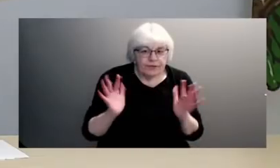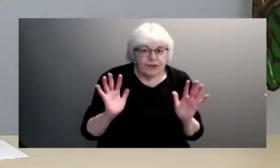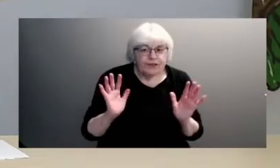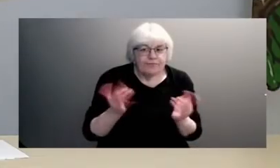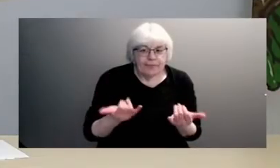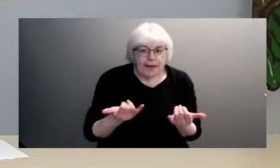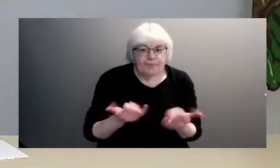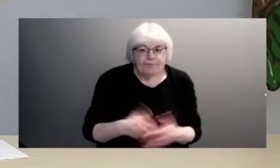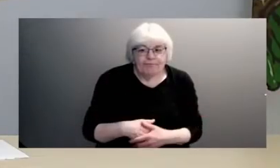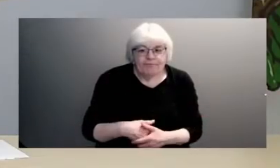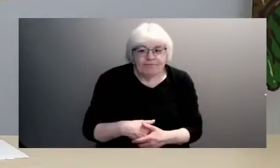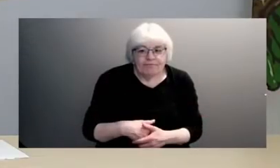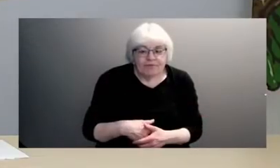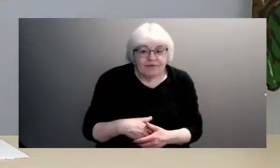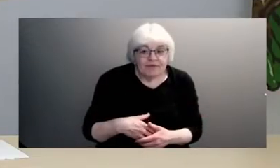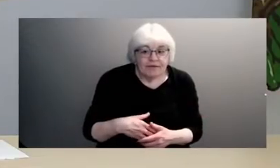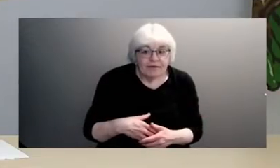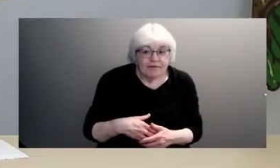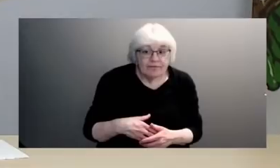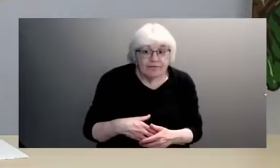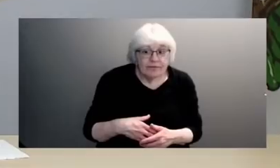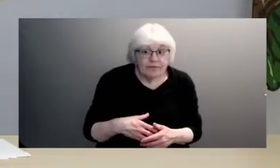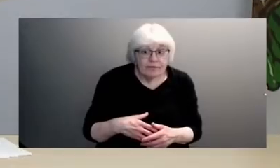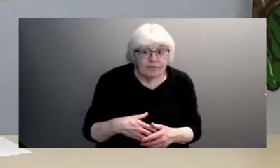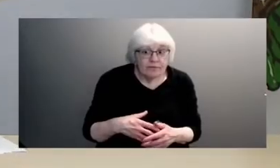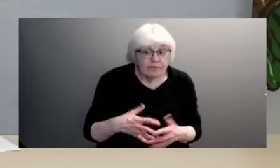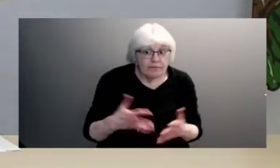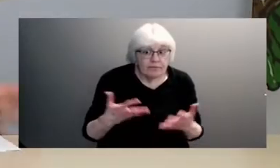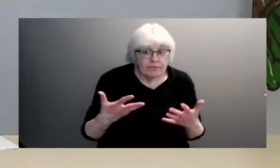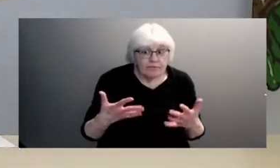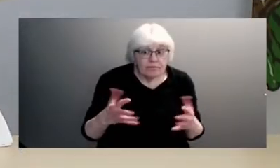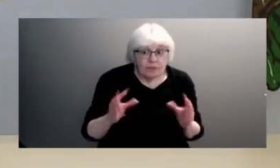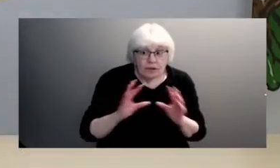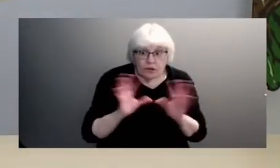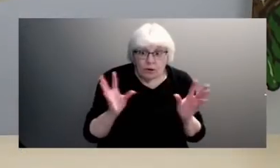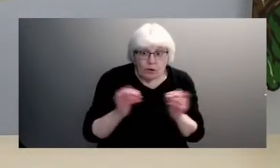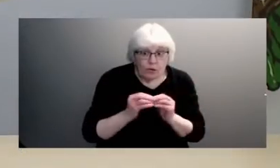I think that's it. Thank you very much. Have a good day.